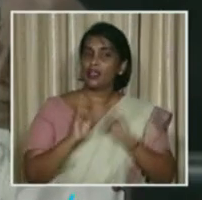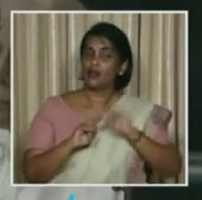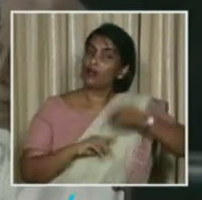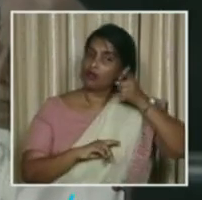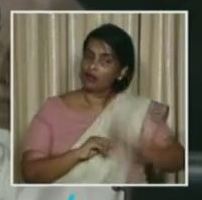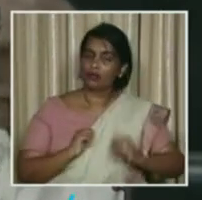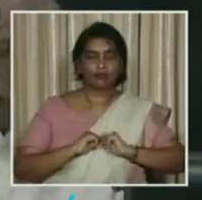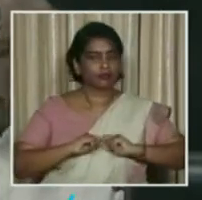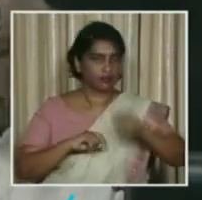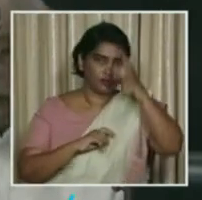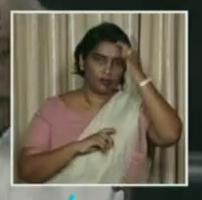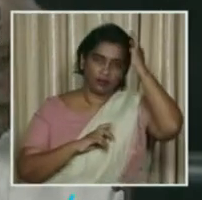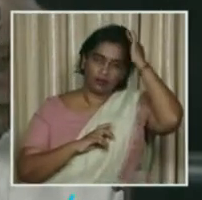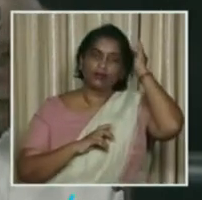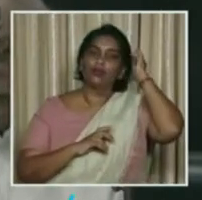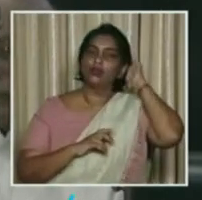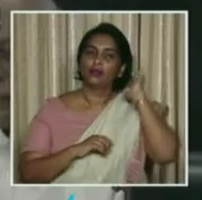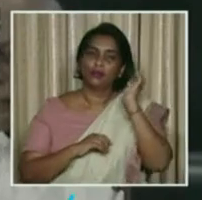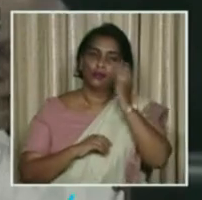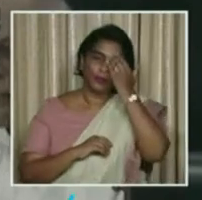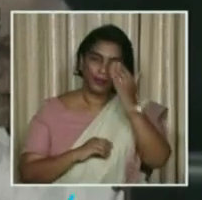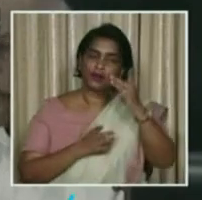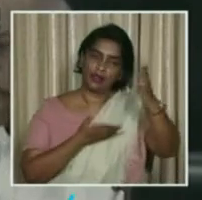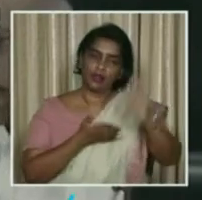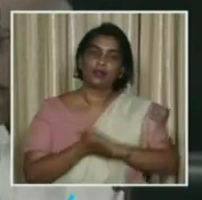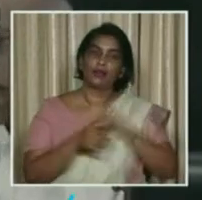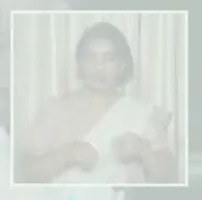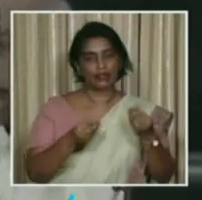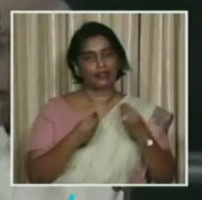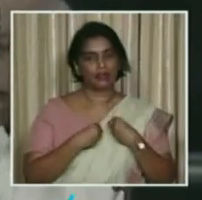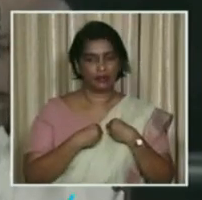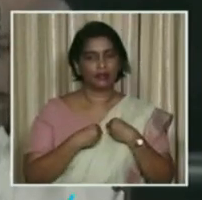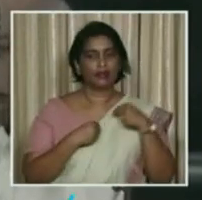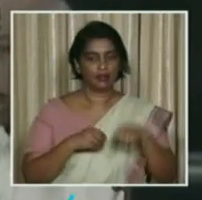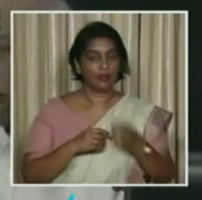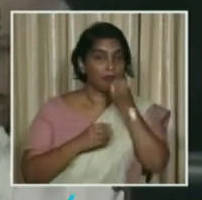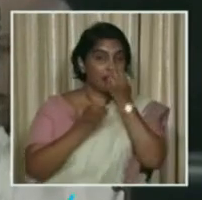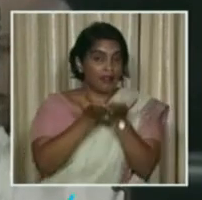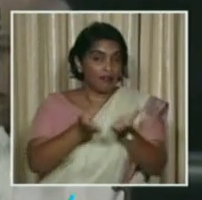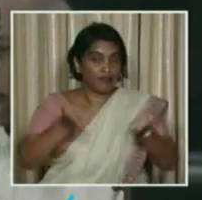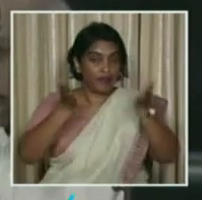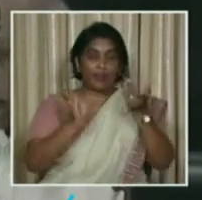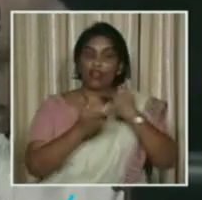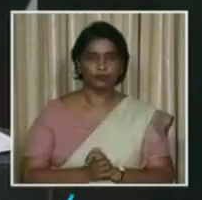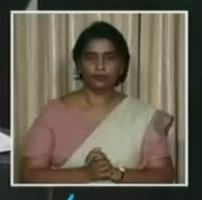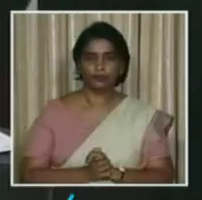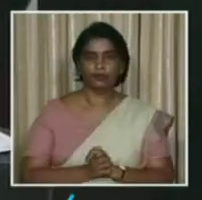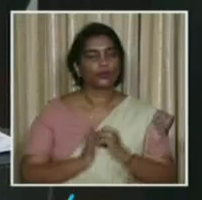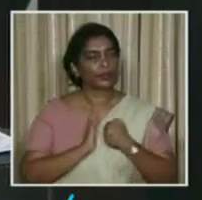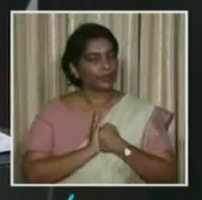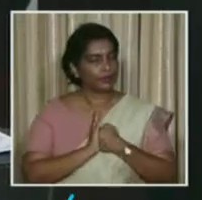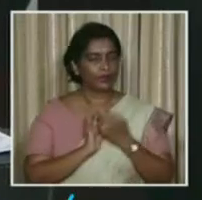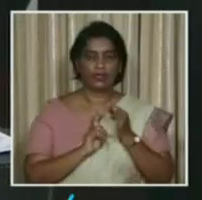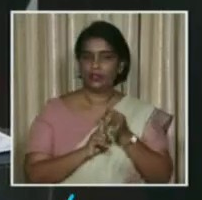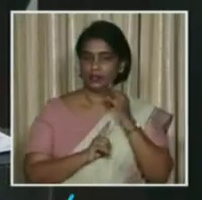එකඟතාවයේ ක්‍රියාත්මක කිරීමට කරුණාකර ඔබේ සහය දැන්වත් ලබා දෙන්න. මේ මල්වට්ටිය අපි හැමෝම අතගසමු.